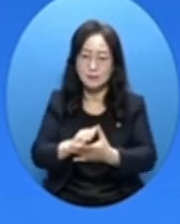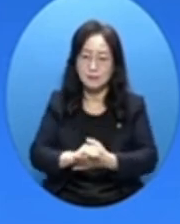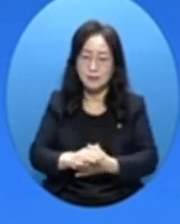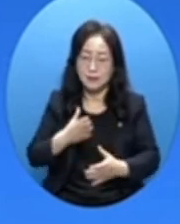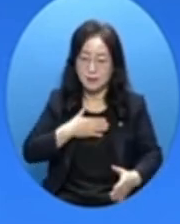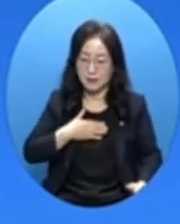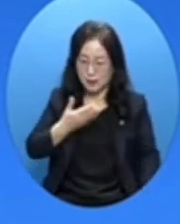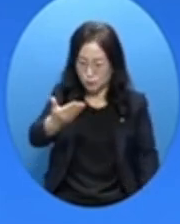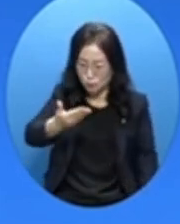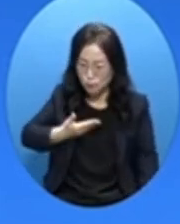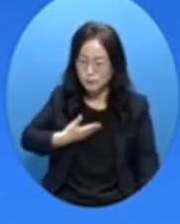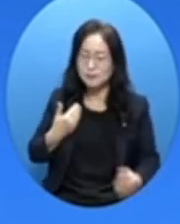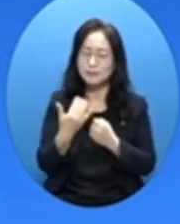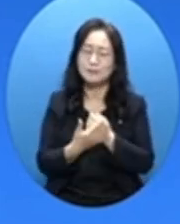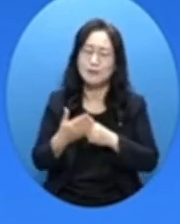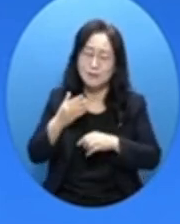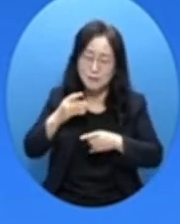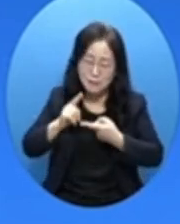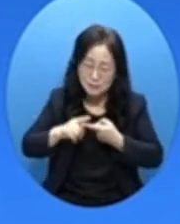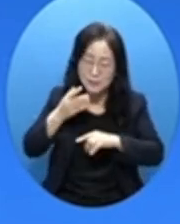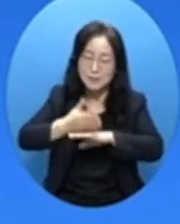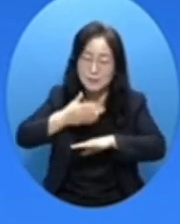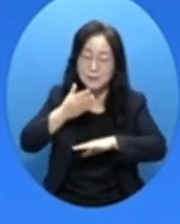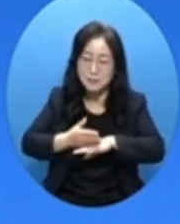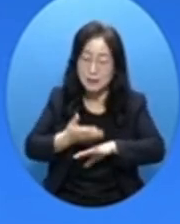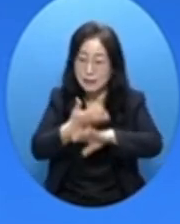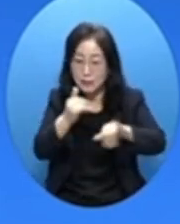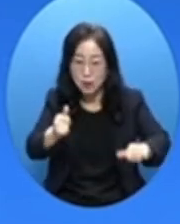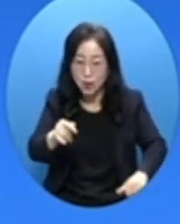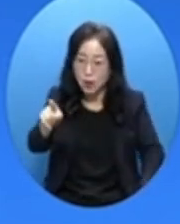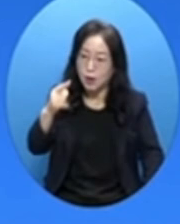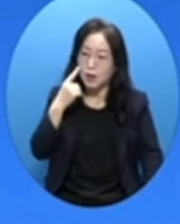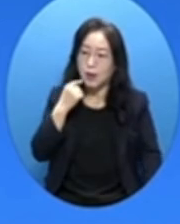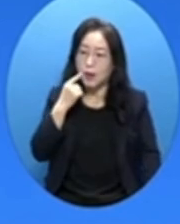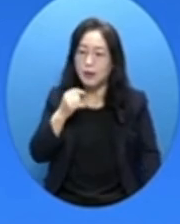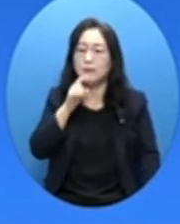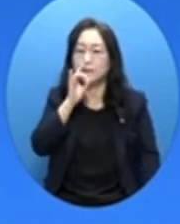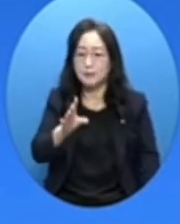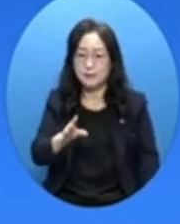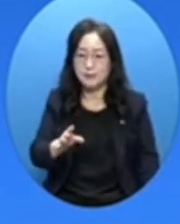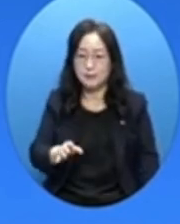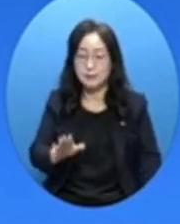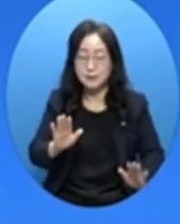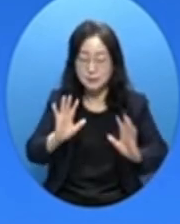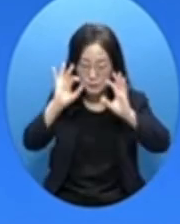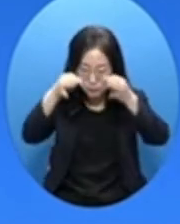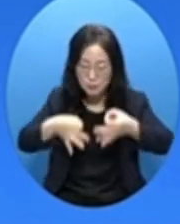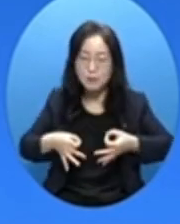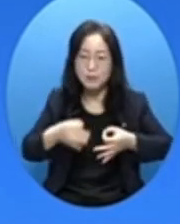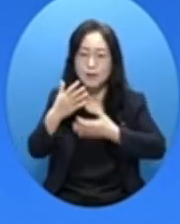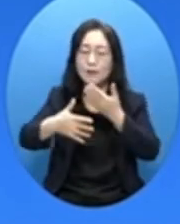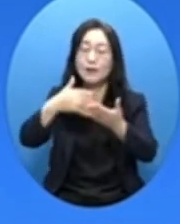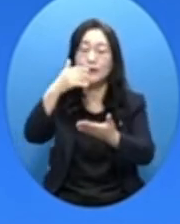내게 주신 은혜에 감사하며 살아야지 남의 것을 탐내면 안 됩니다. 오늘 우리 스스로가 하나님 앞에서